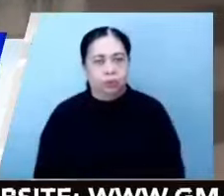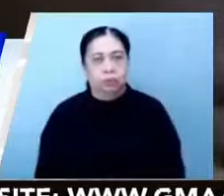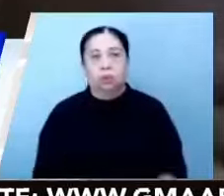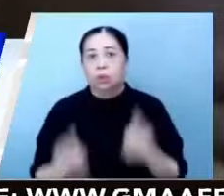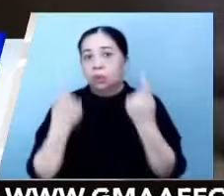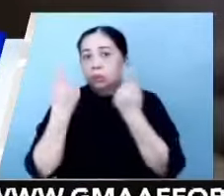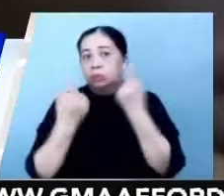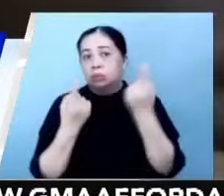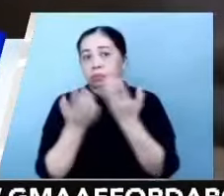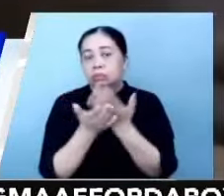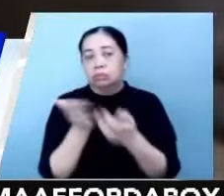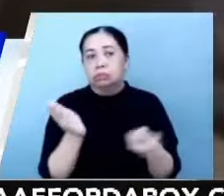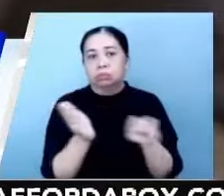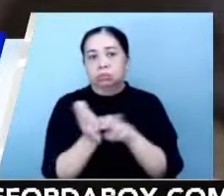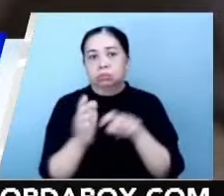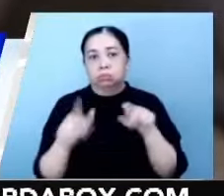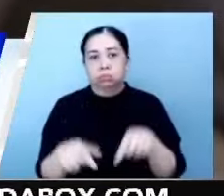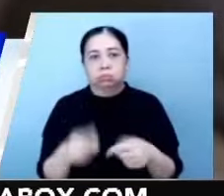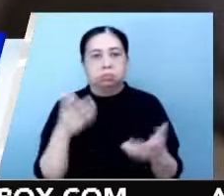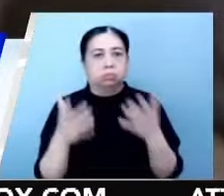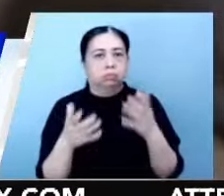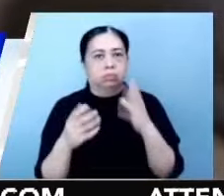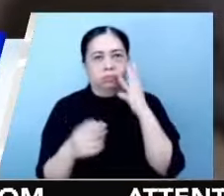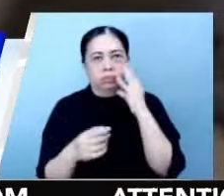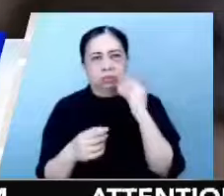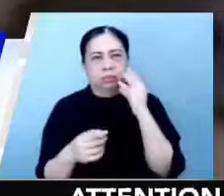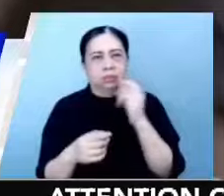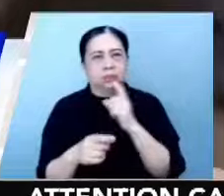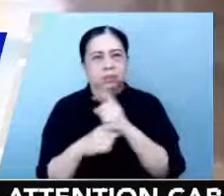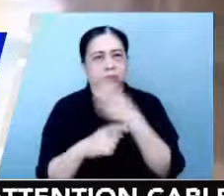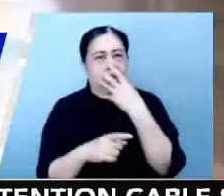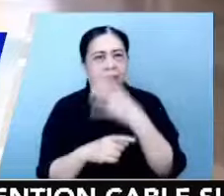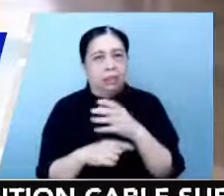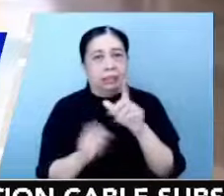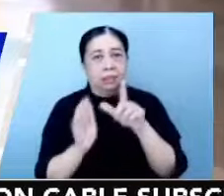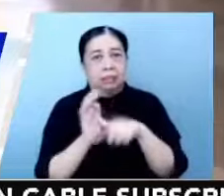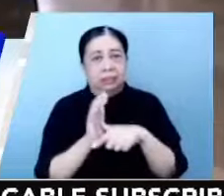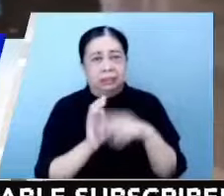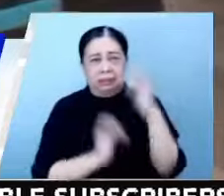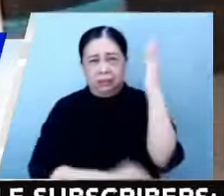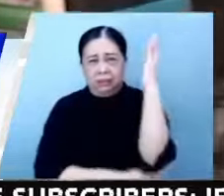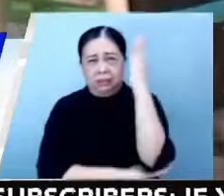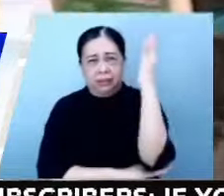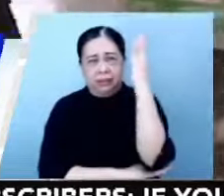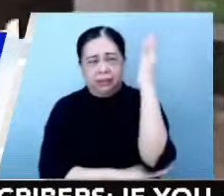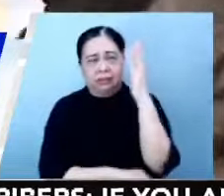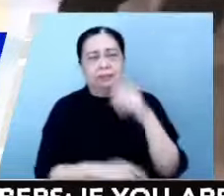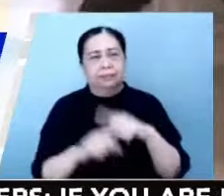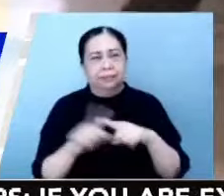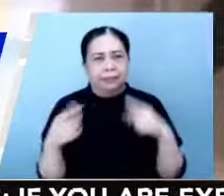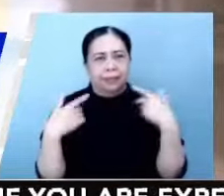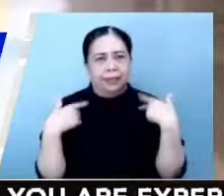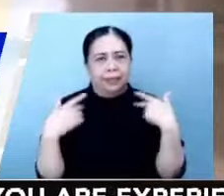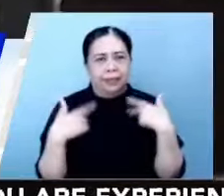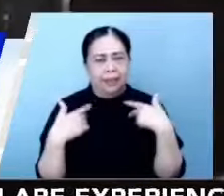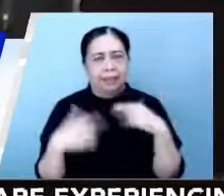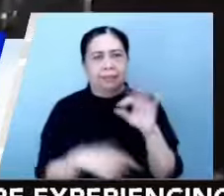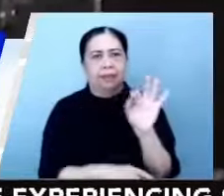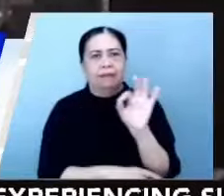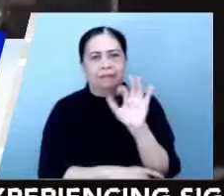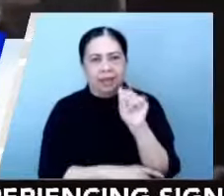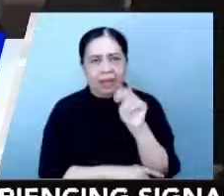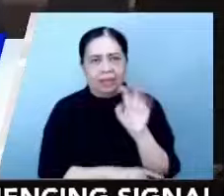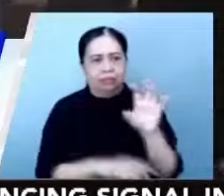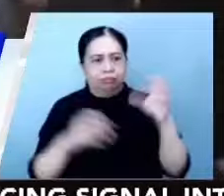dito, posibleng maranasan talaga nilang init pagsapit ng tanghali. Gayunman, may mga evaporative fans naman daw na nakapwesto sa